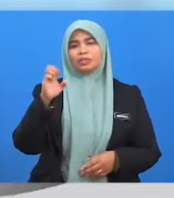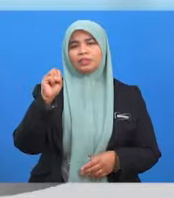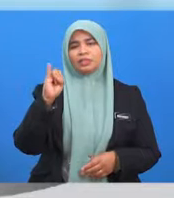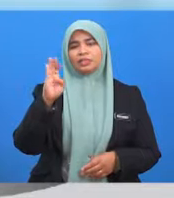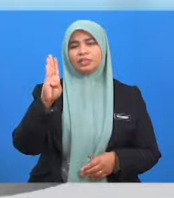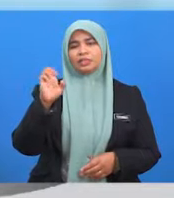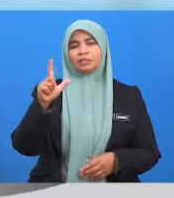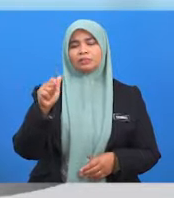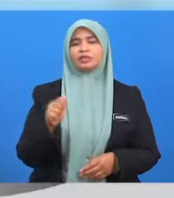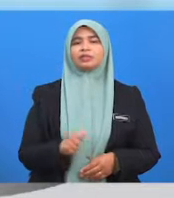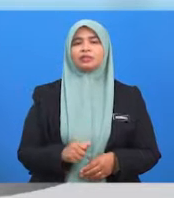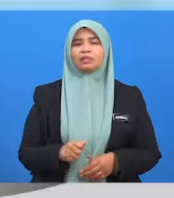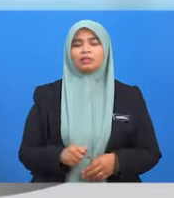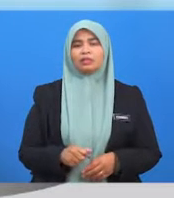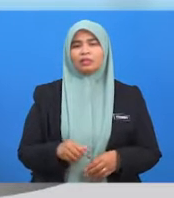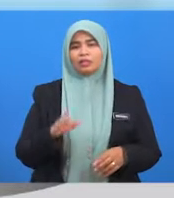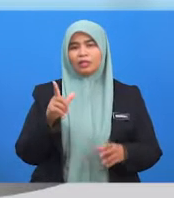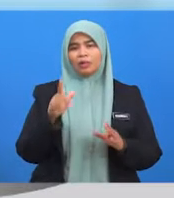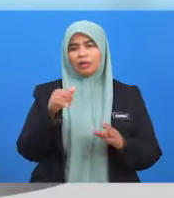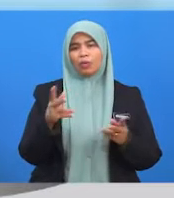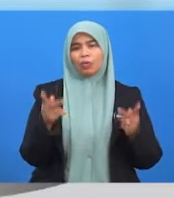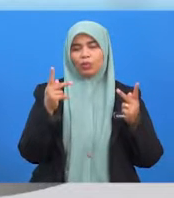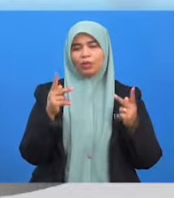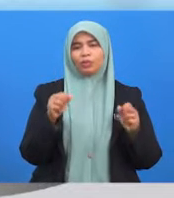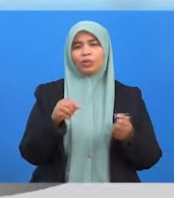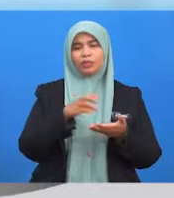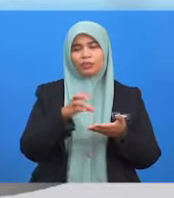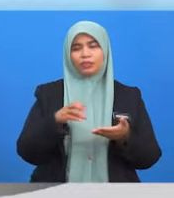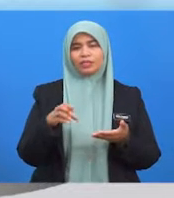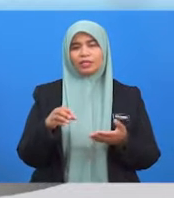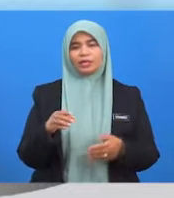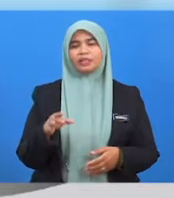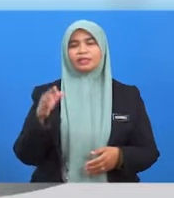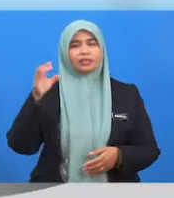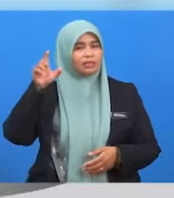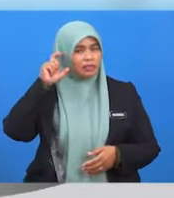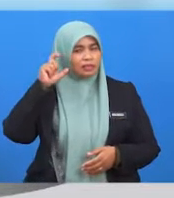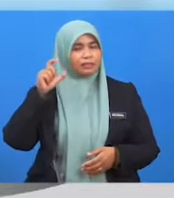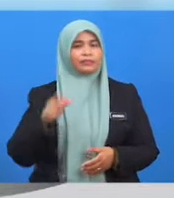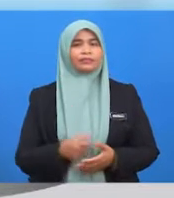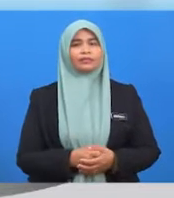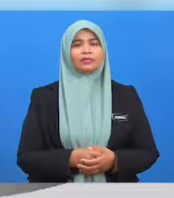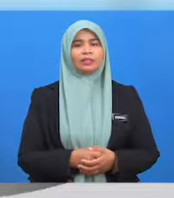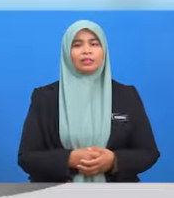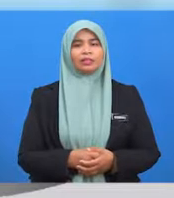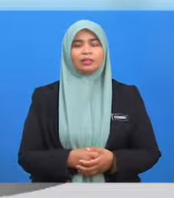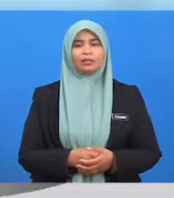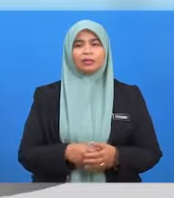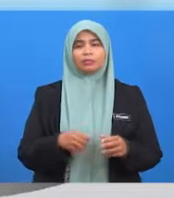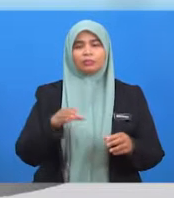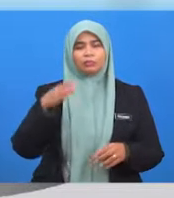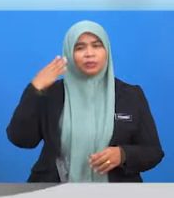yang melebihi 85 desibel boleh merosakkan telinga. Dengan kata